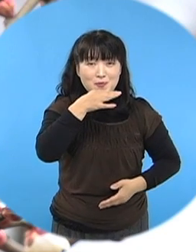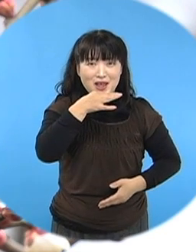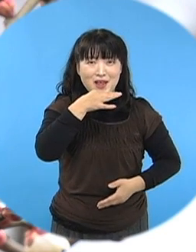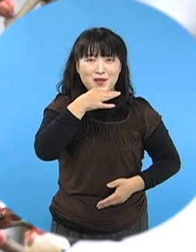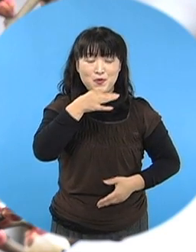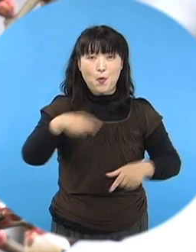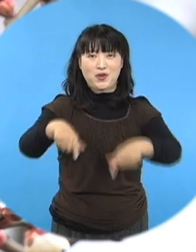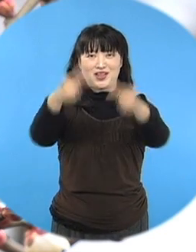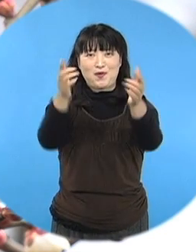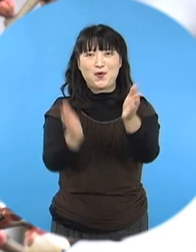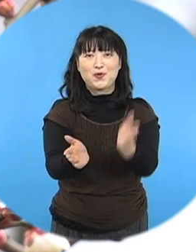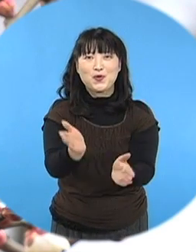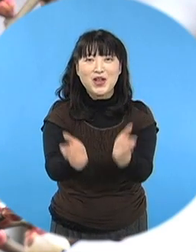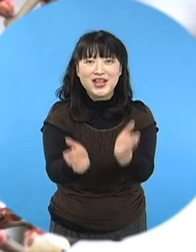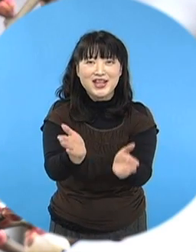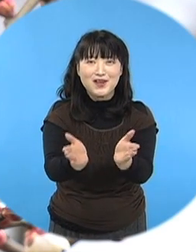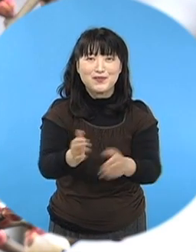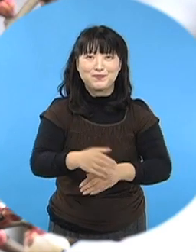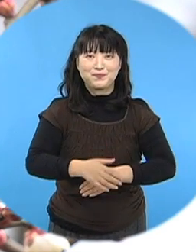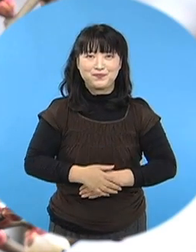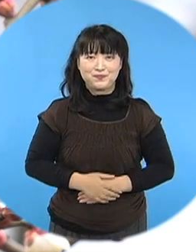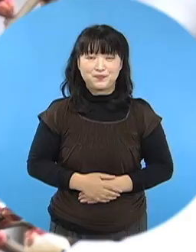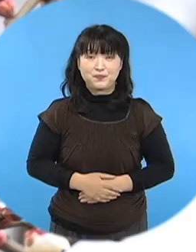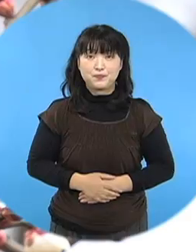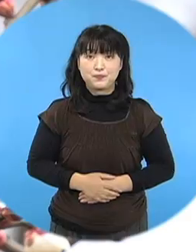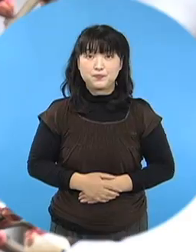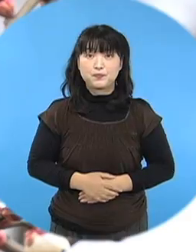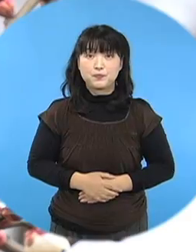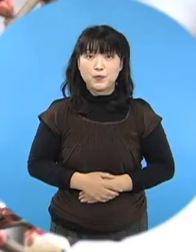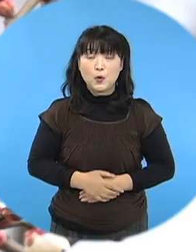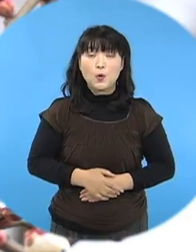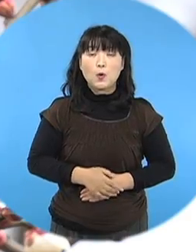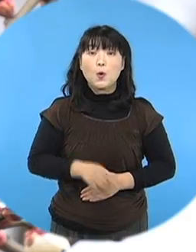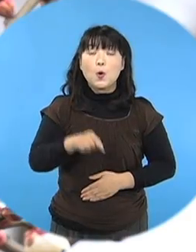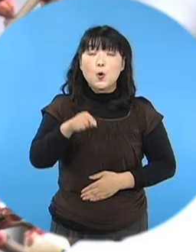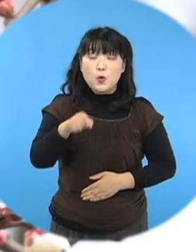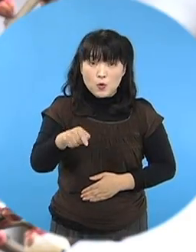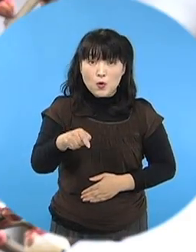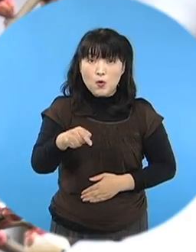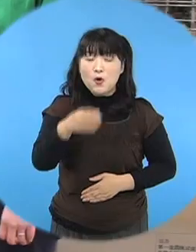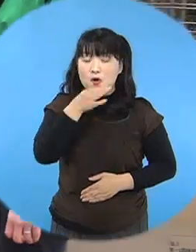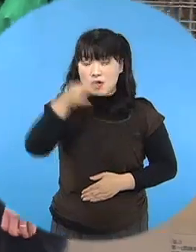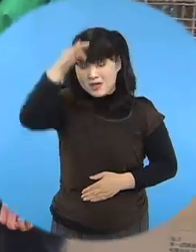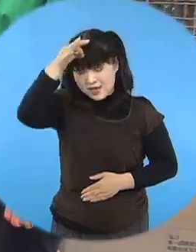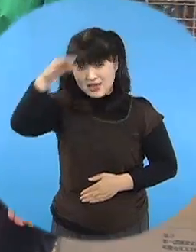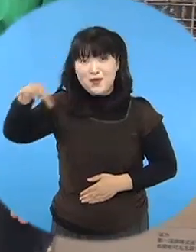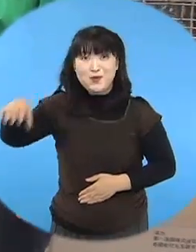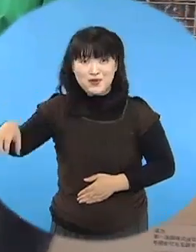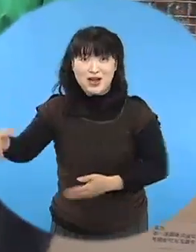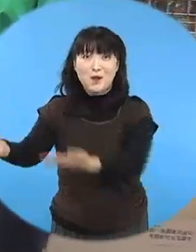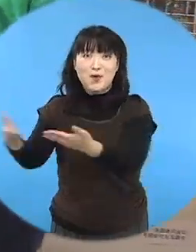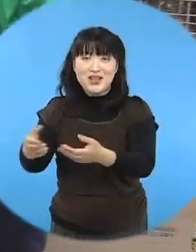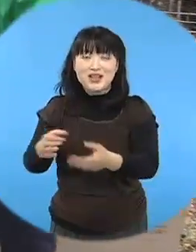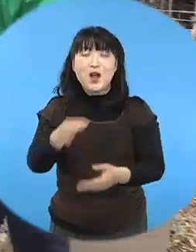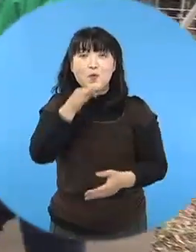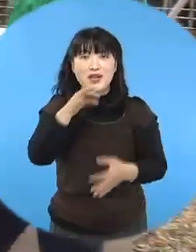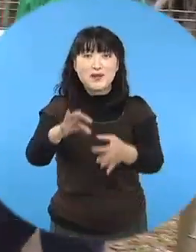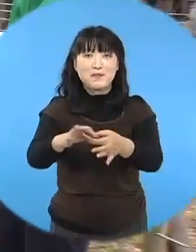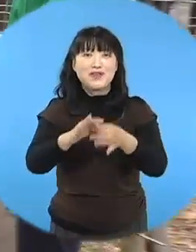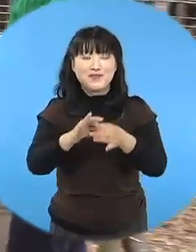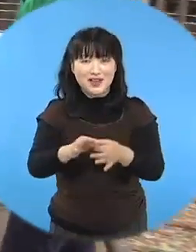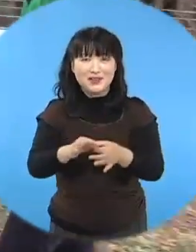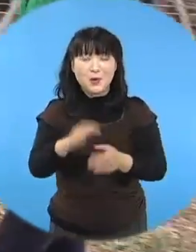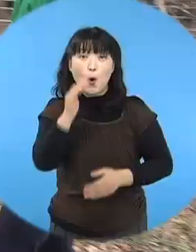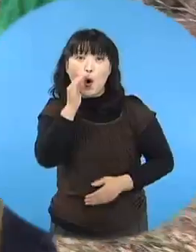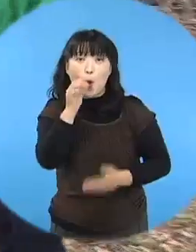のご利益がありそうですね。 そうですね。この、太宰府の梅にまつわる、和歌があるんですよ。 はい、和